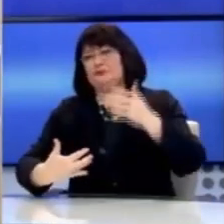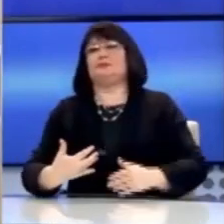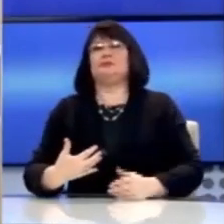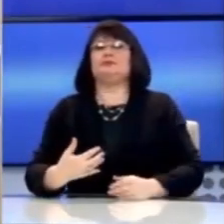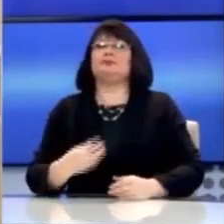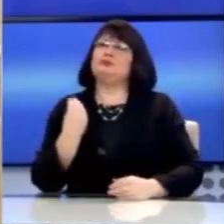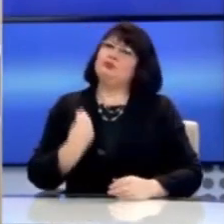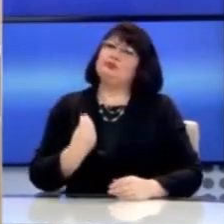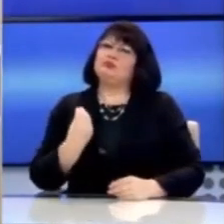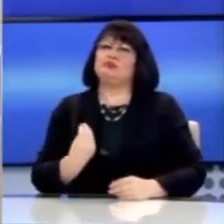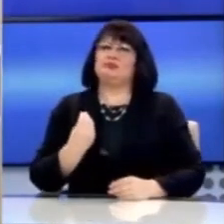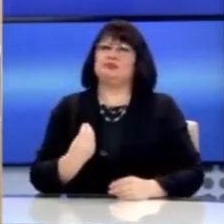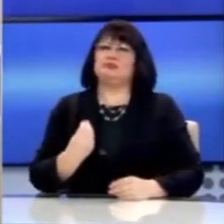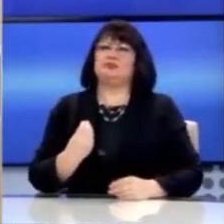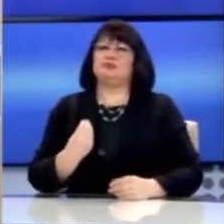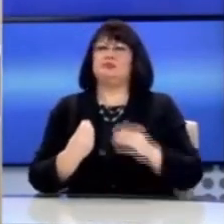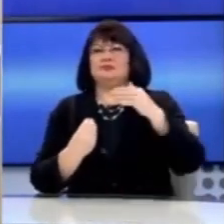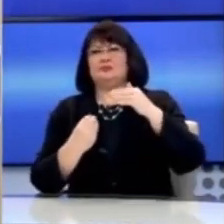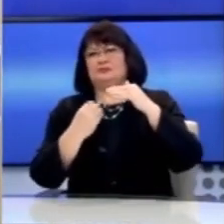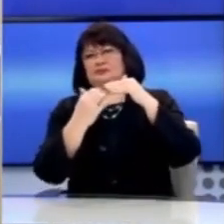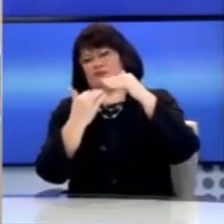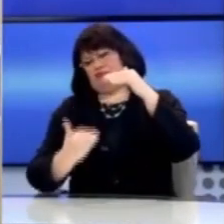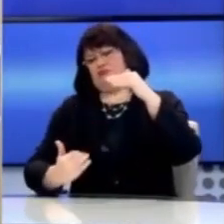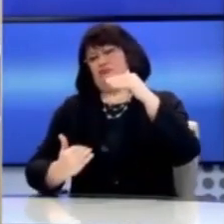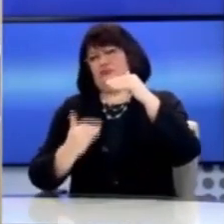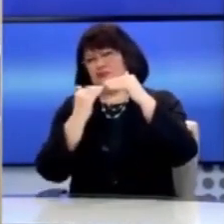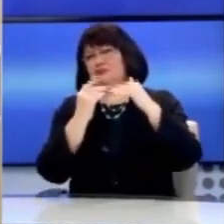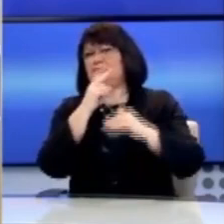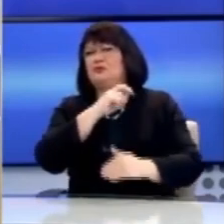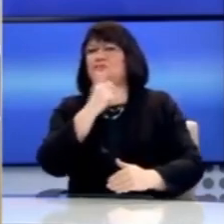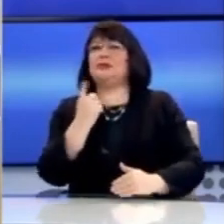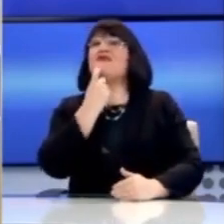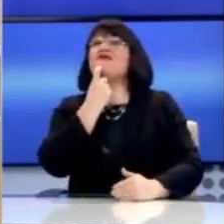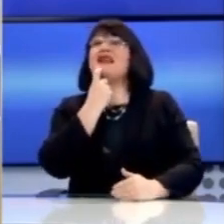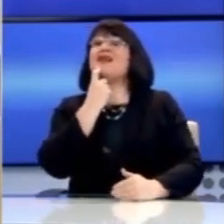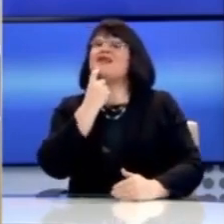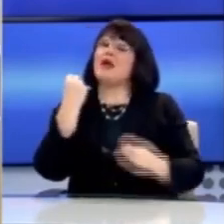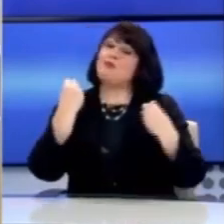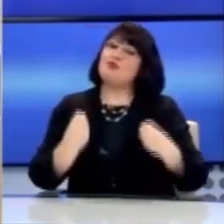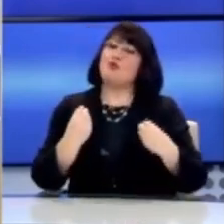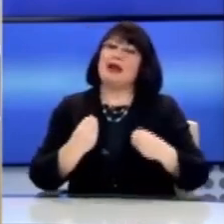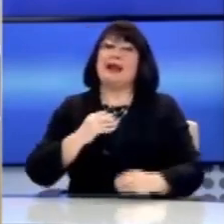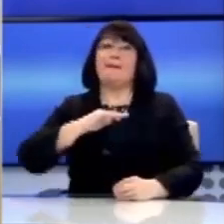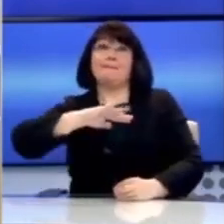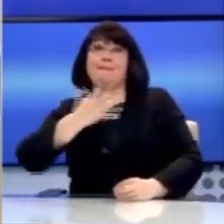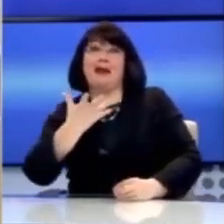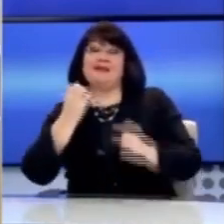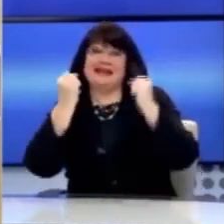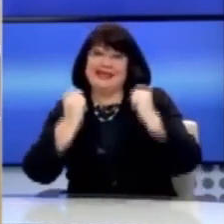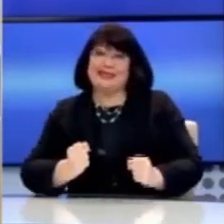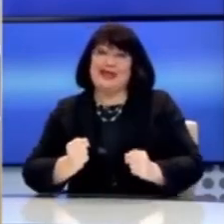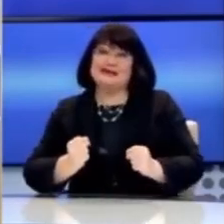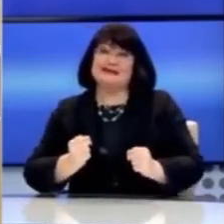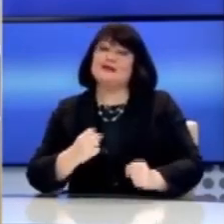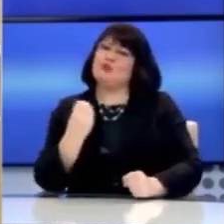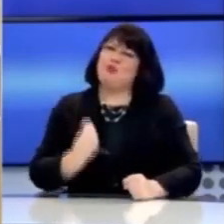καλύτερη από το τέλος εννοώ, καλύτερη χώρα η Φιλανδία, είμαστε η 5η καλύτερη ή λιγότερο